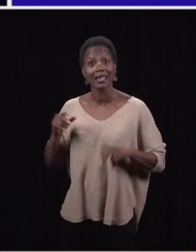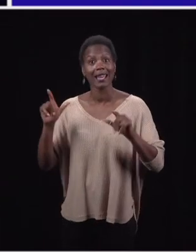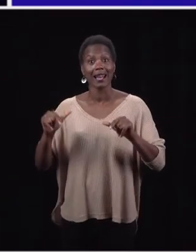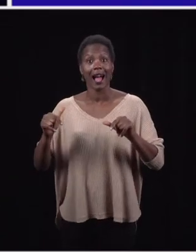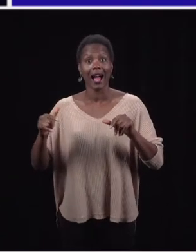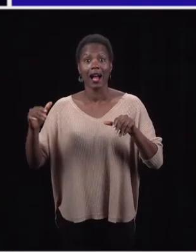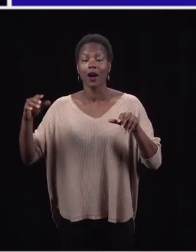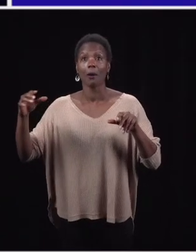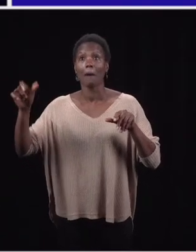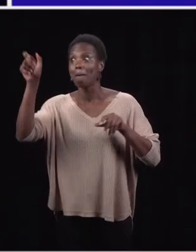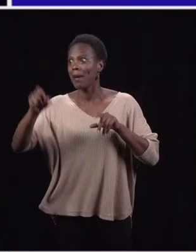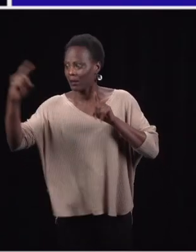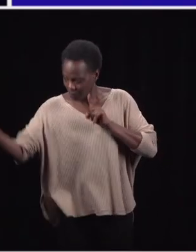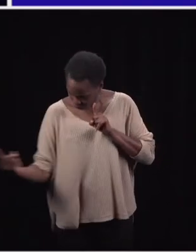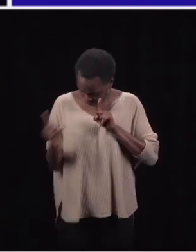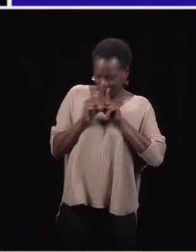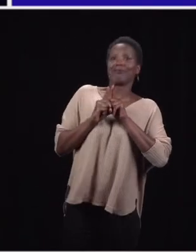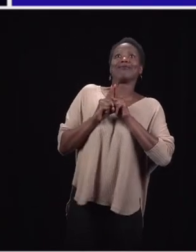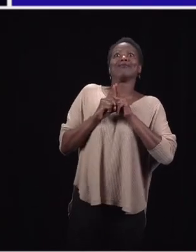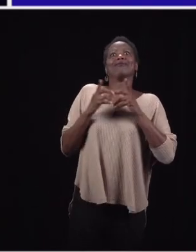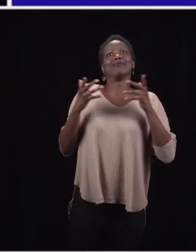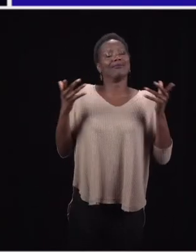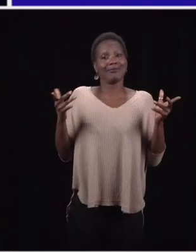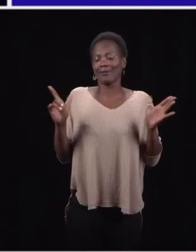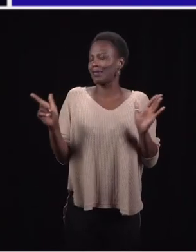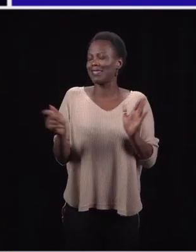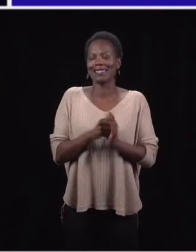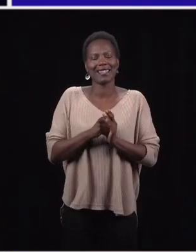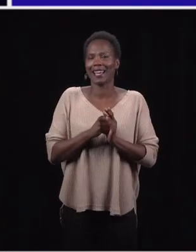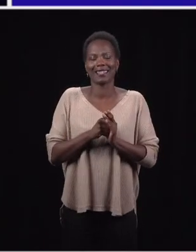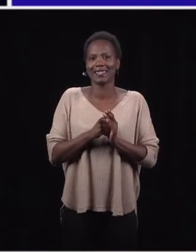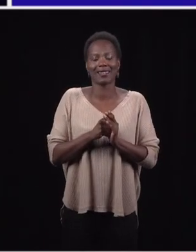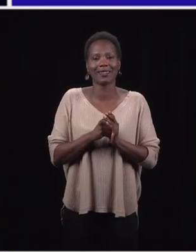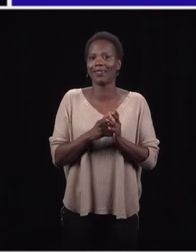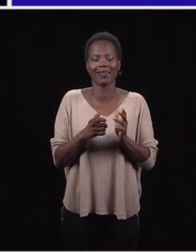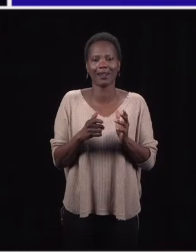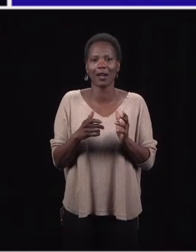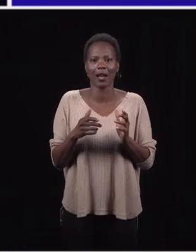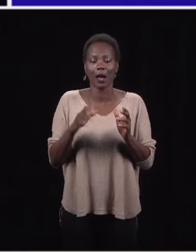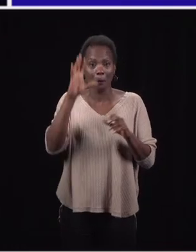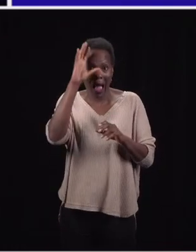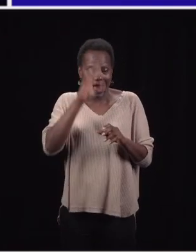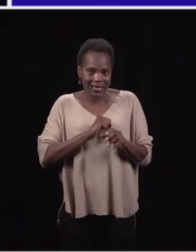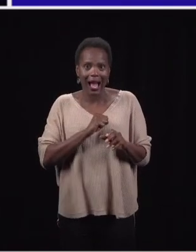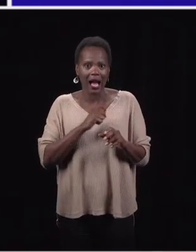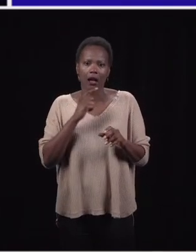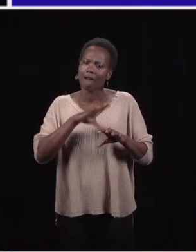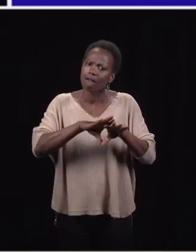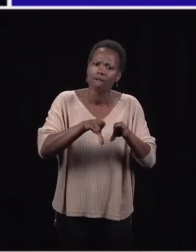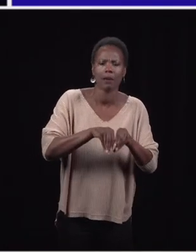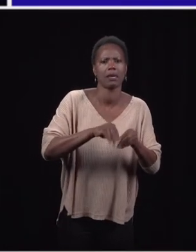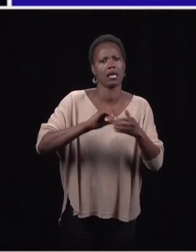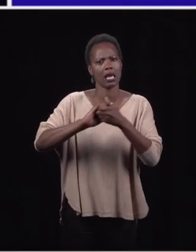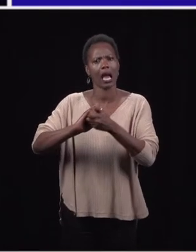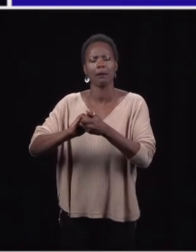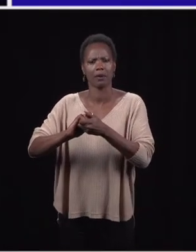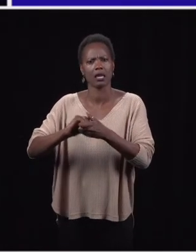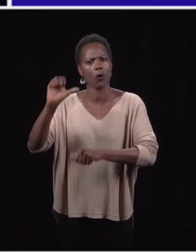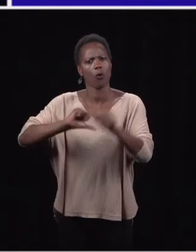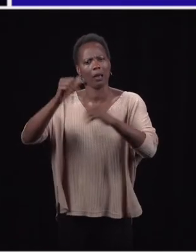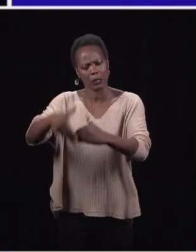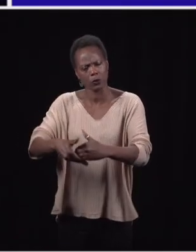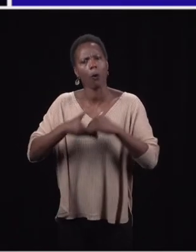ce moment là au moment le plus inattendu j'ai été soutenu dans cette opération par ma famille par mes amis et c'est après une